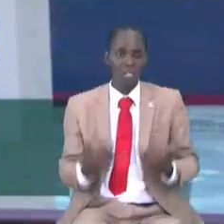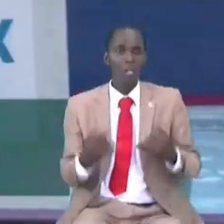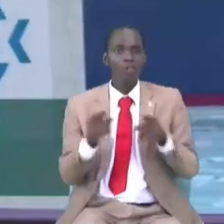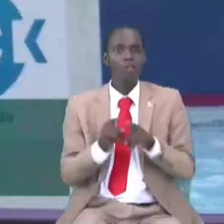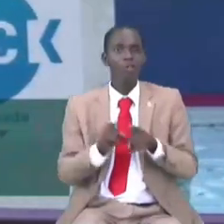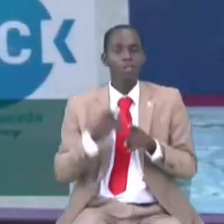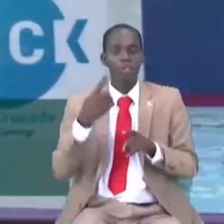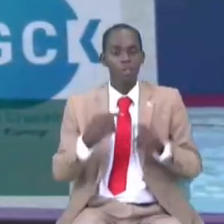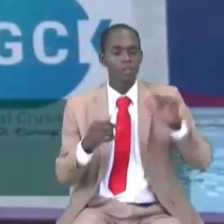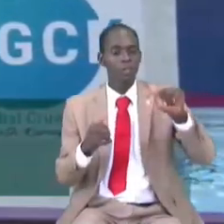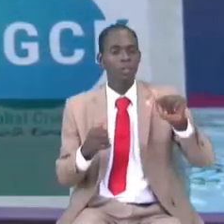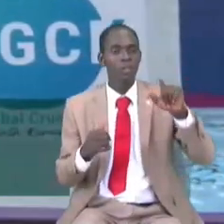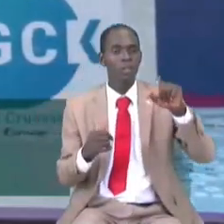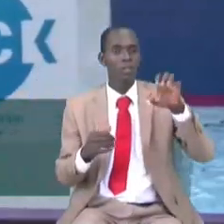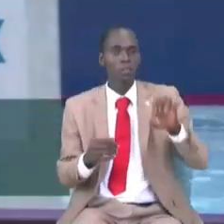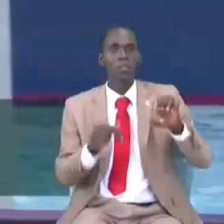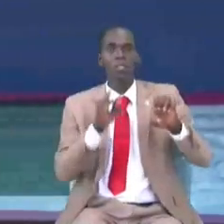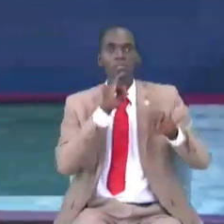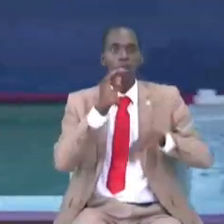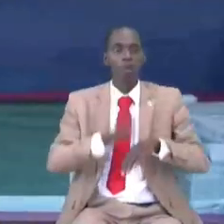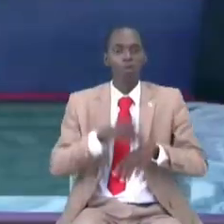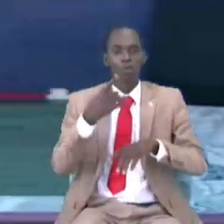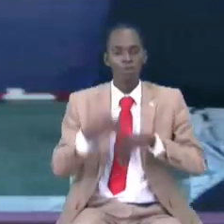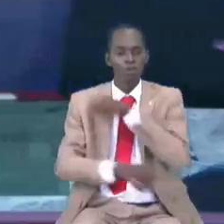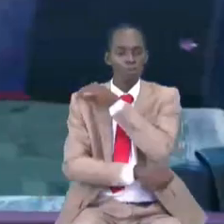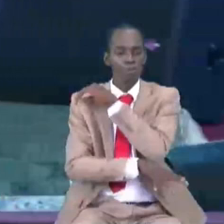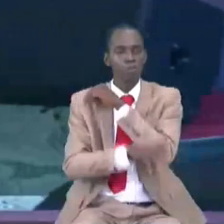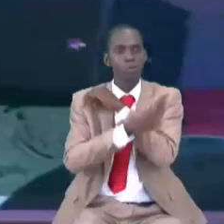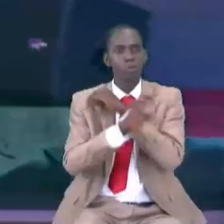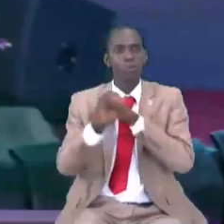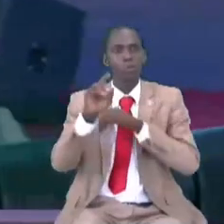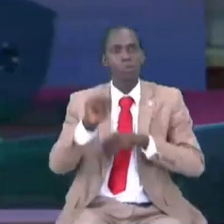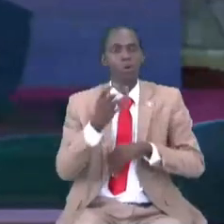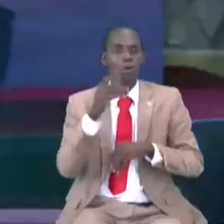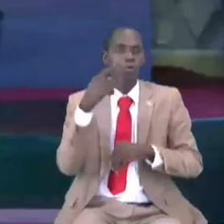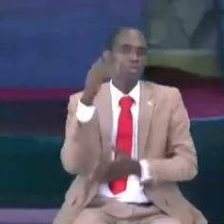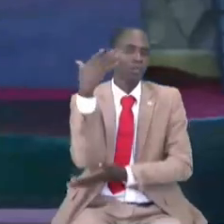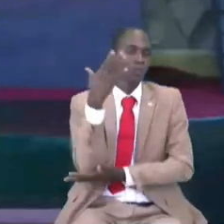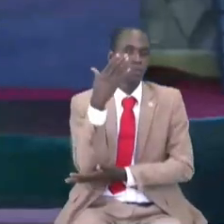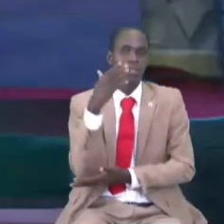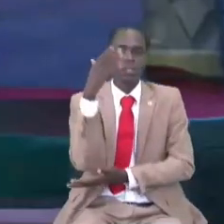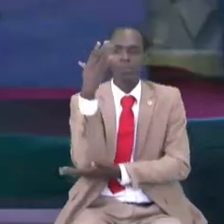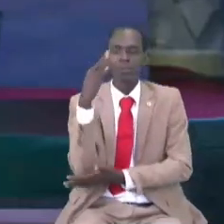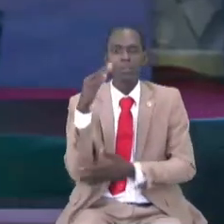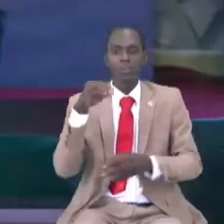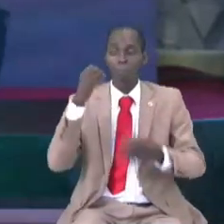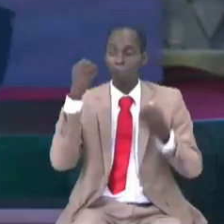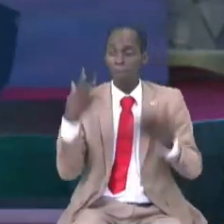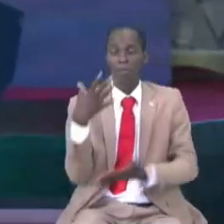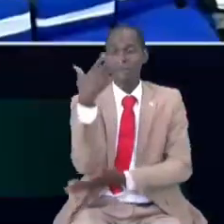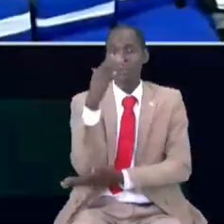racine des arbres. Des arbres au pluriel. La cognée est déjà mise à